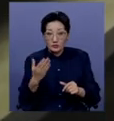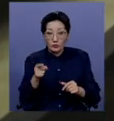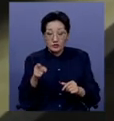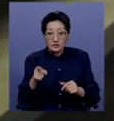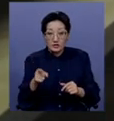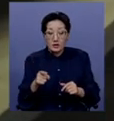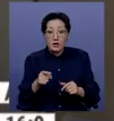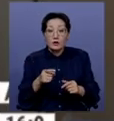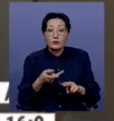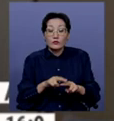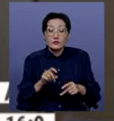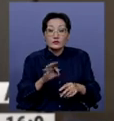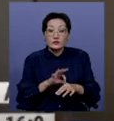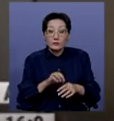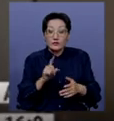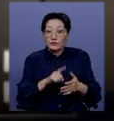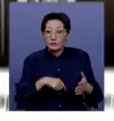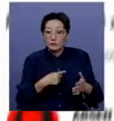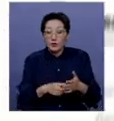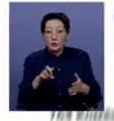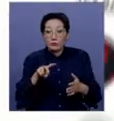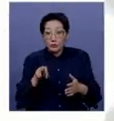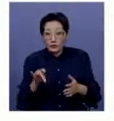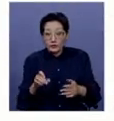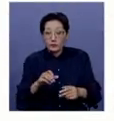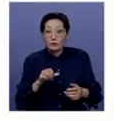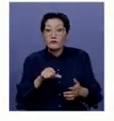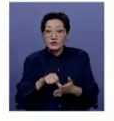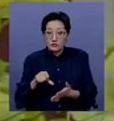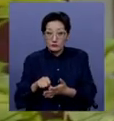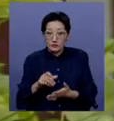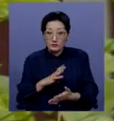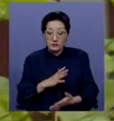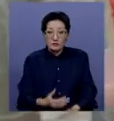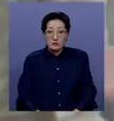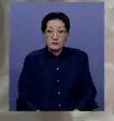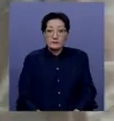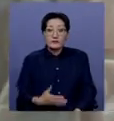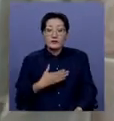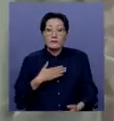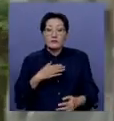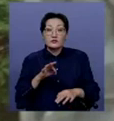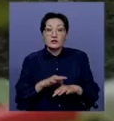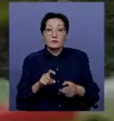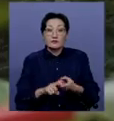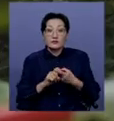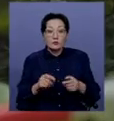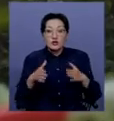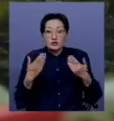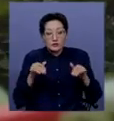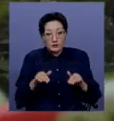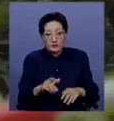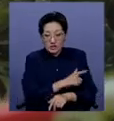ол аты жаман вирусқа сенбейтін блогердің рөлін сомдайды. Мен коронавирус жоқ деп шештім.